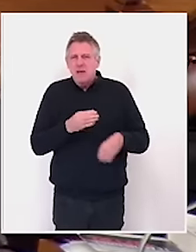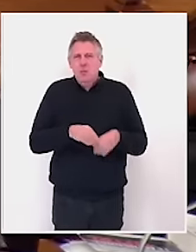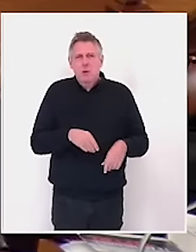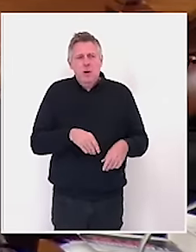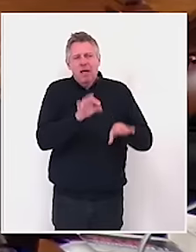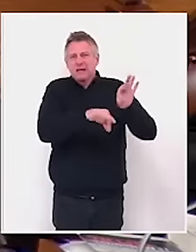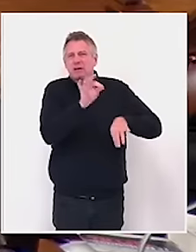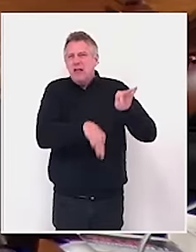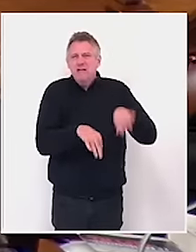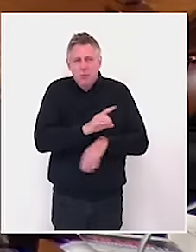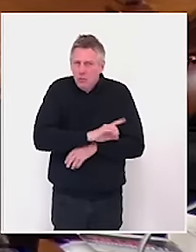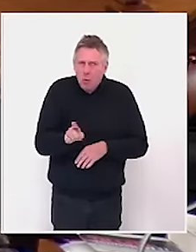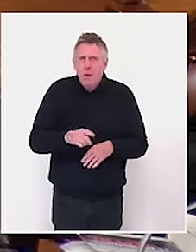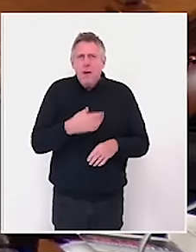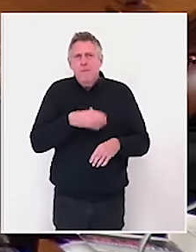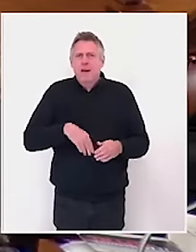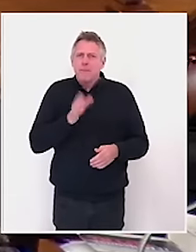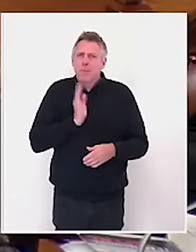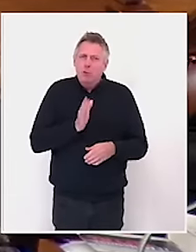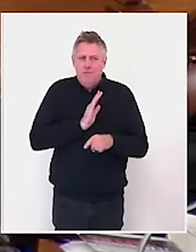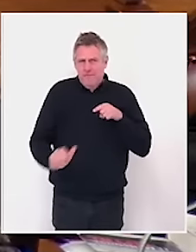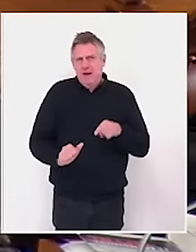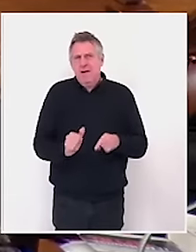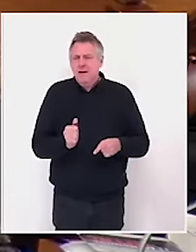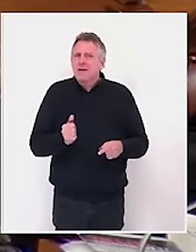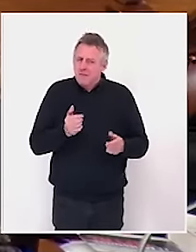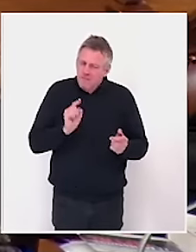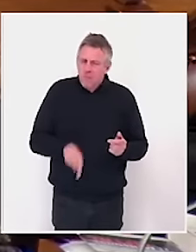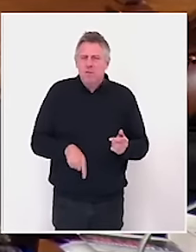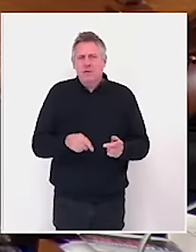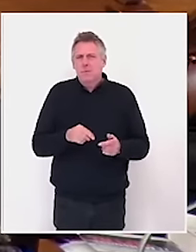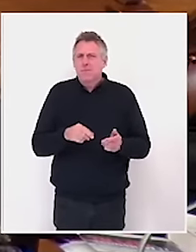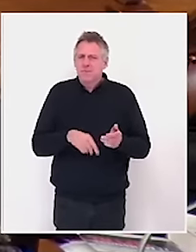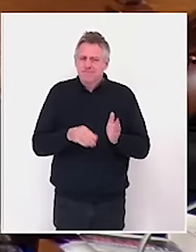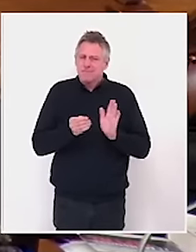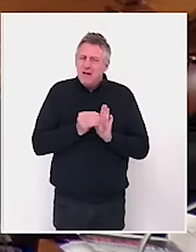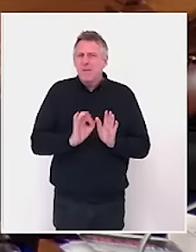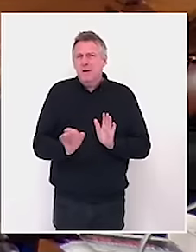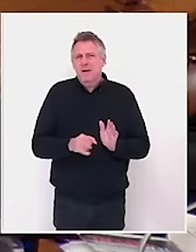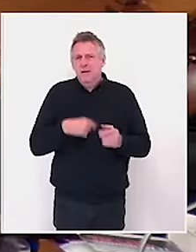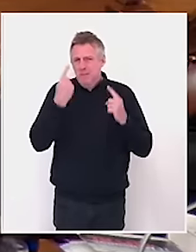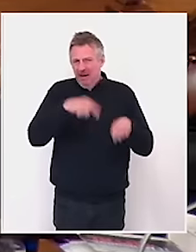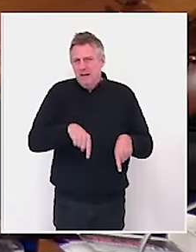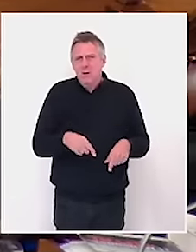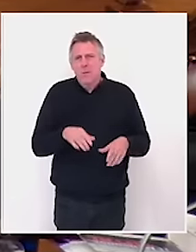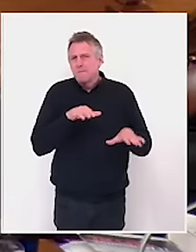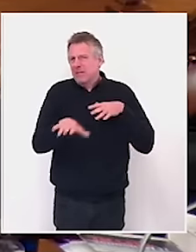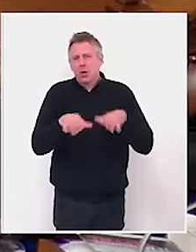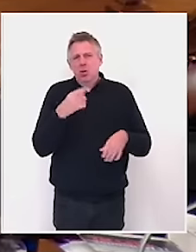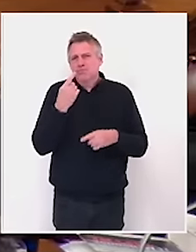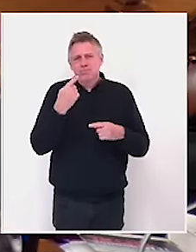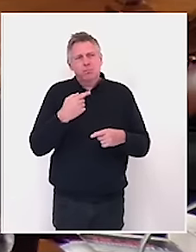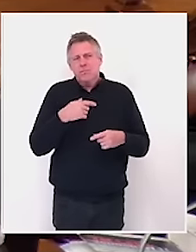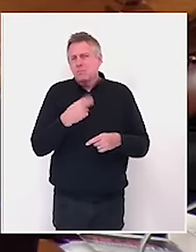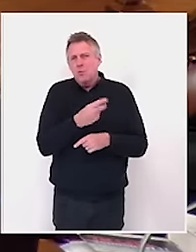c'est des choses que la mairie de Bordeaux pourrait faire. Voilà, donc c'est pour cette raison là parce que ça n'y est pas, et parce qu'on n'est pas d'accord avec tout, avec la façon dont ça se passe. Donc on vote contre